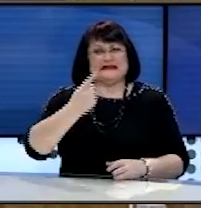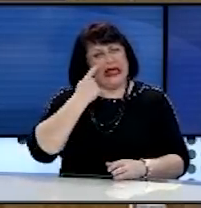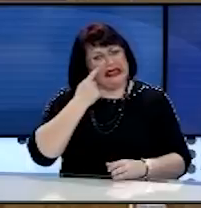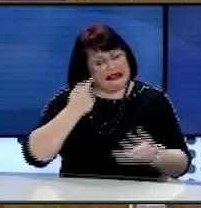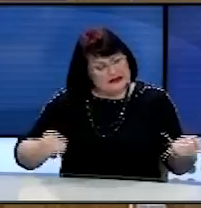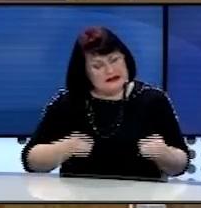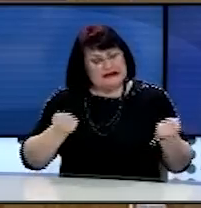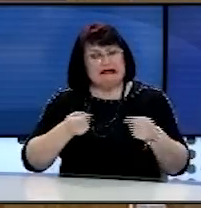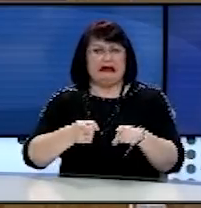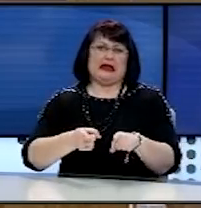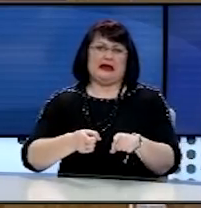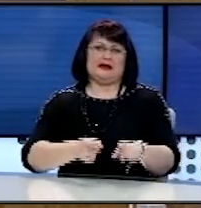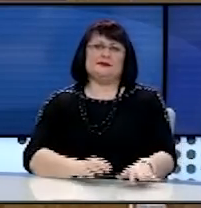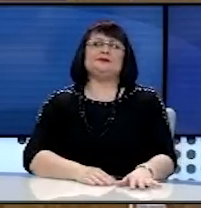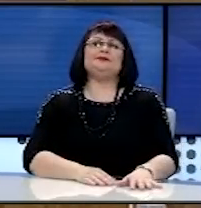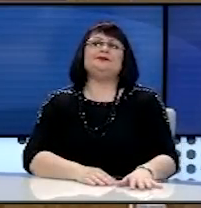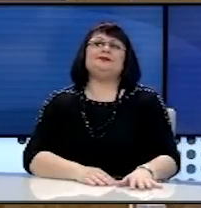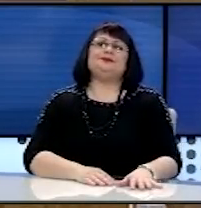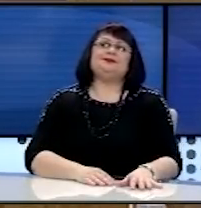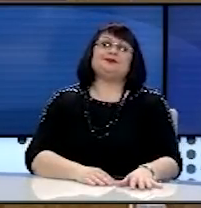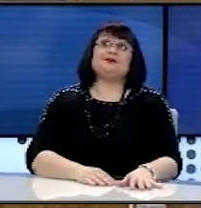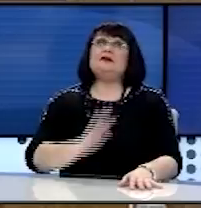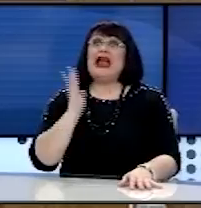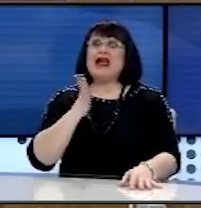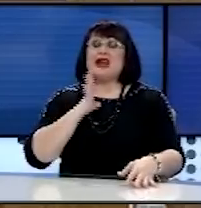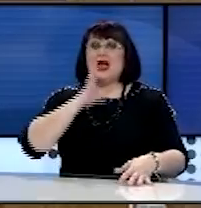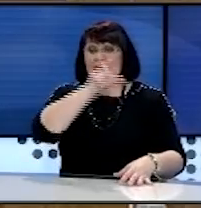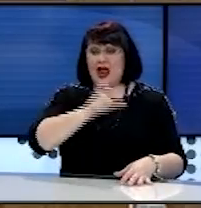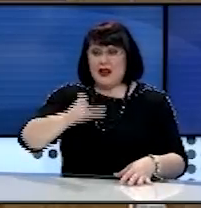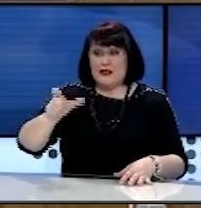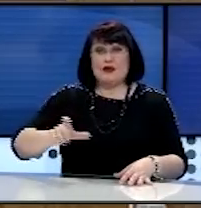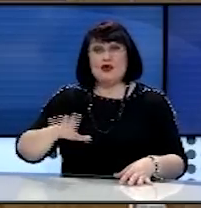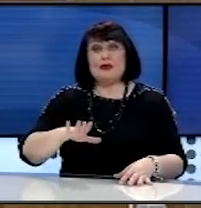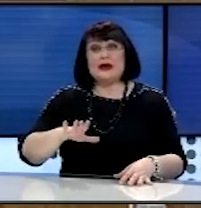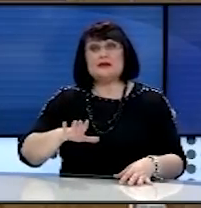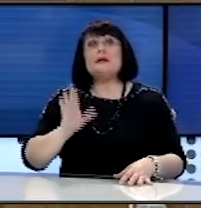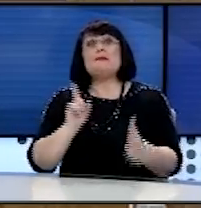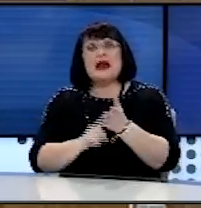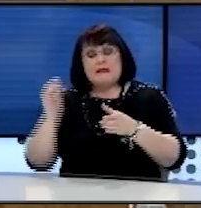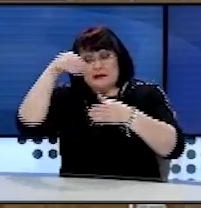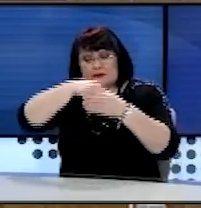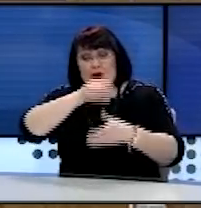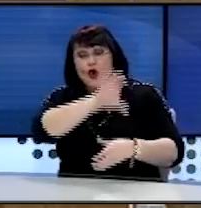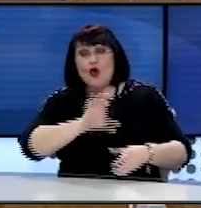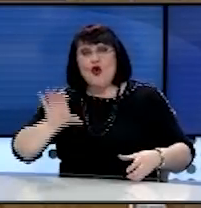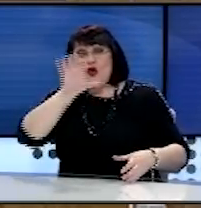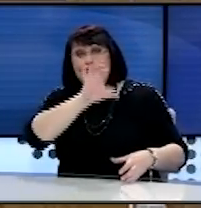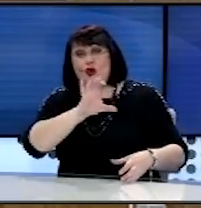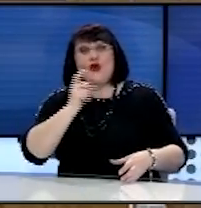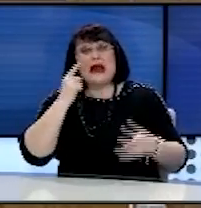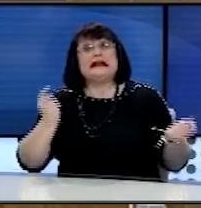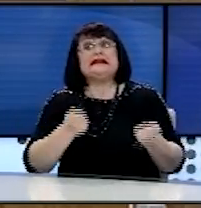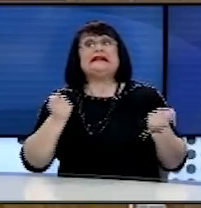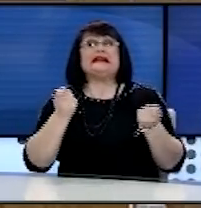θα ακολουθήσουν, εάν βέβαια οι ίδιοι οι λαοί δεν καθορίσουν τις εξελίξεις στις χώρες τους. Ο κάθε λαός στη